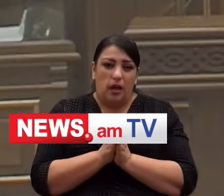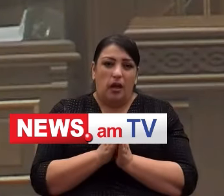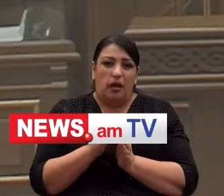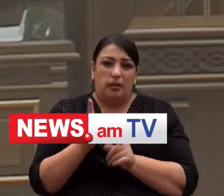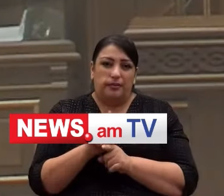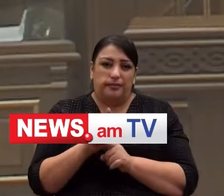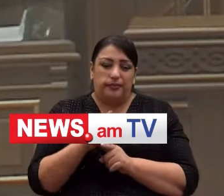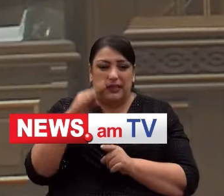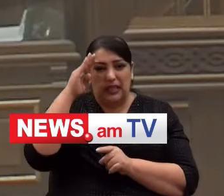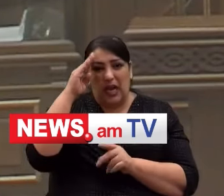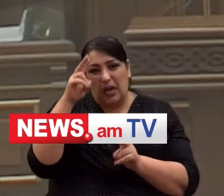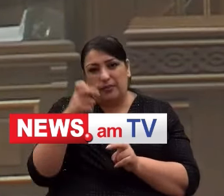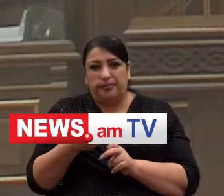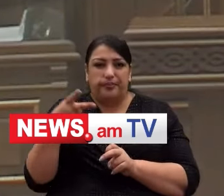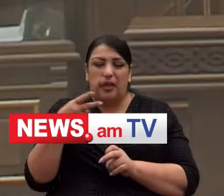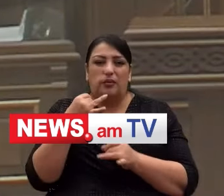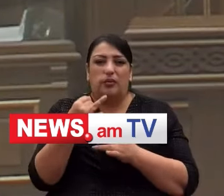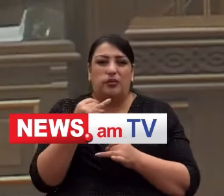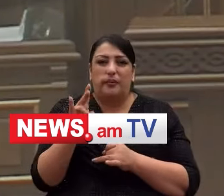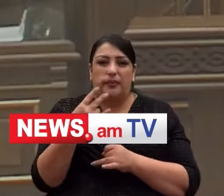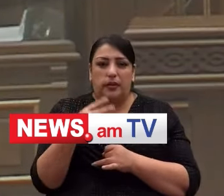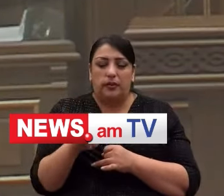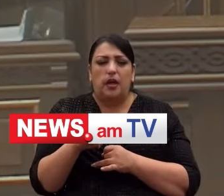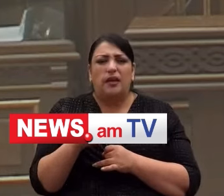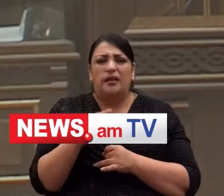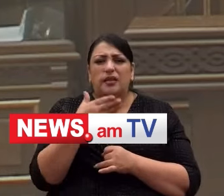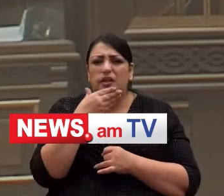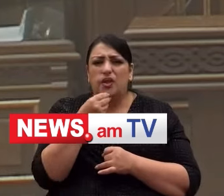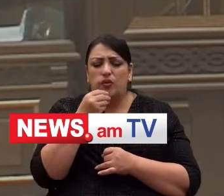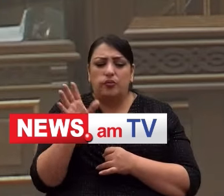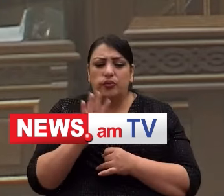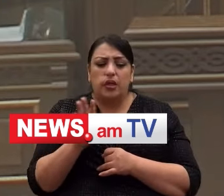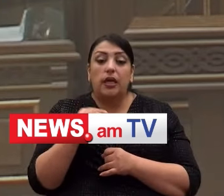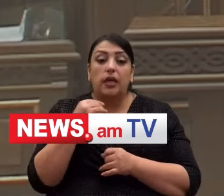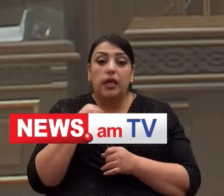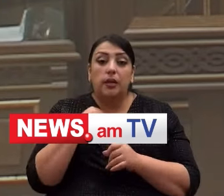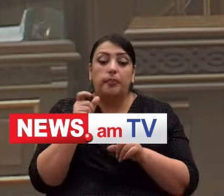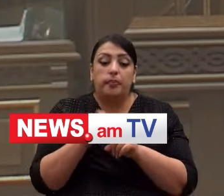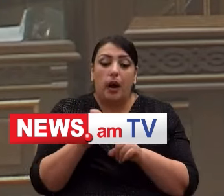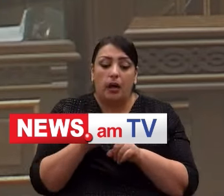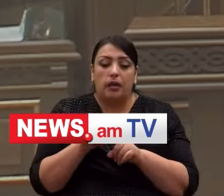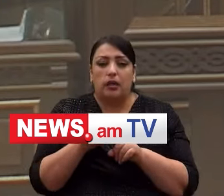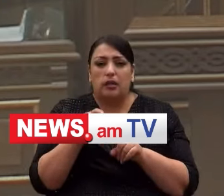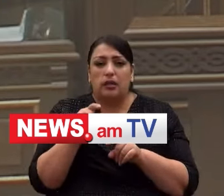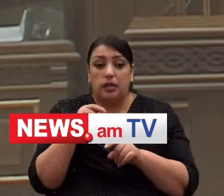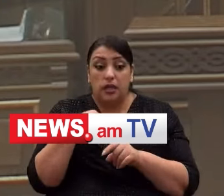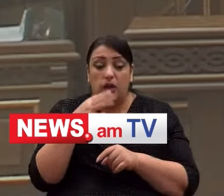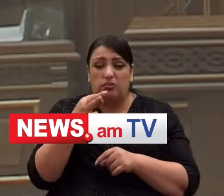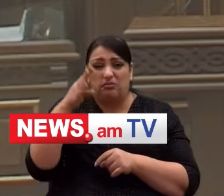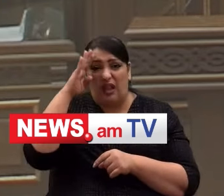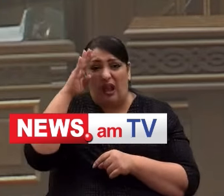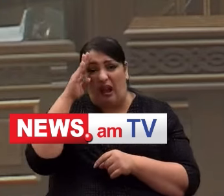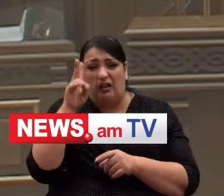խոսակցությունը այդտեղ չեն ասում։ Դա տղայական չի, դա տղայականա բառից բունի մաստով։ Դուք անգամ չվորակեք ինձ խոսակցությունը։ Տղայականա մի արեք այդպեսի բան։ Նորմալ